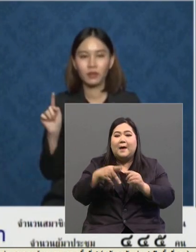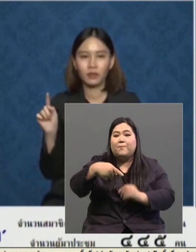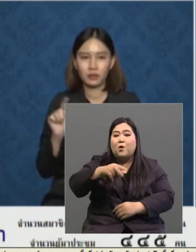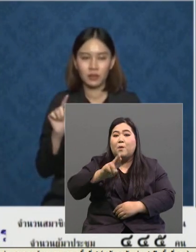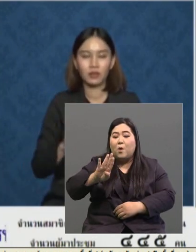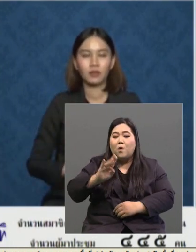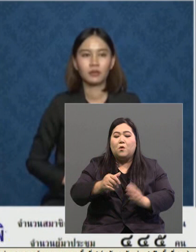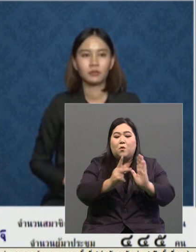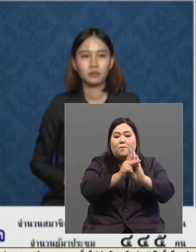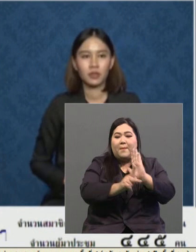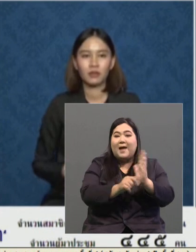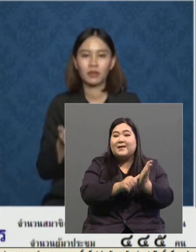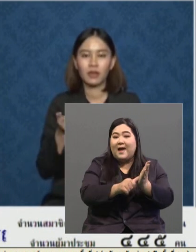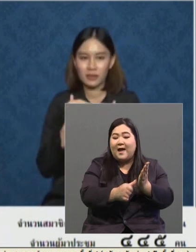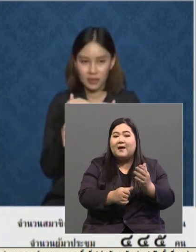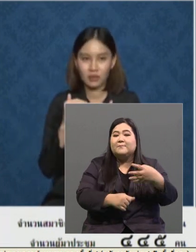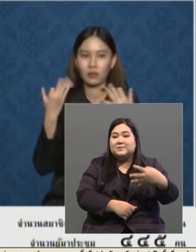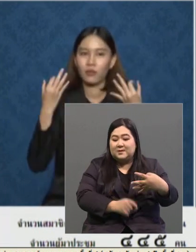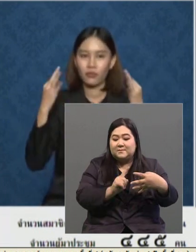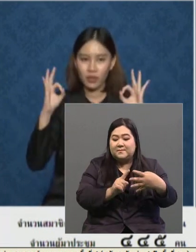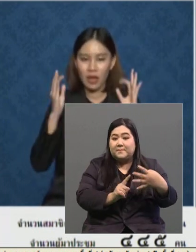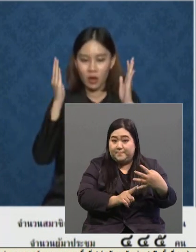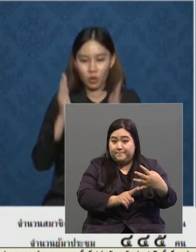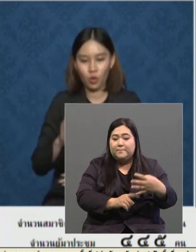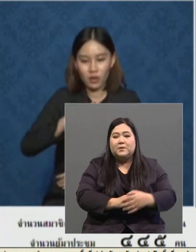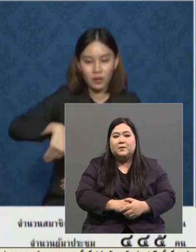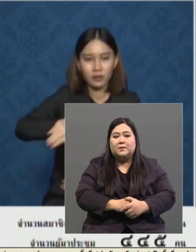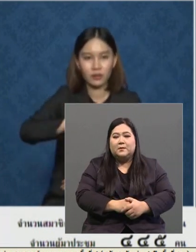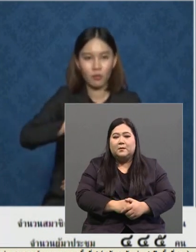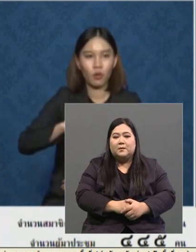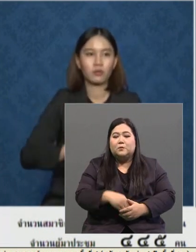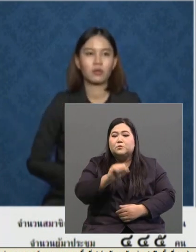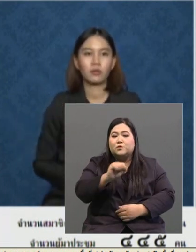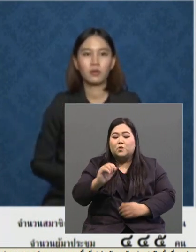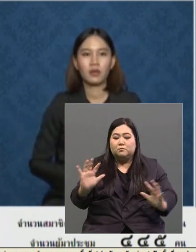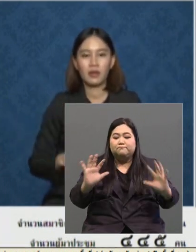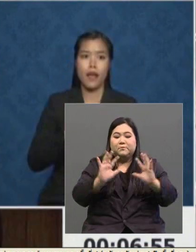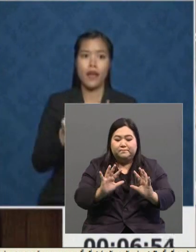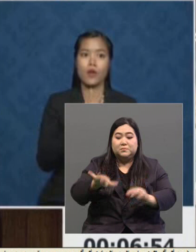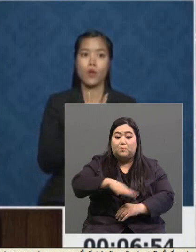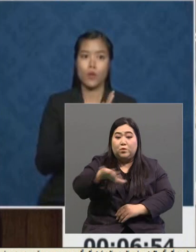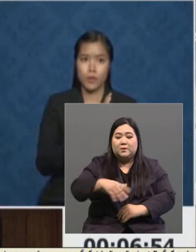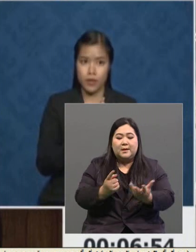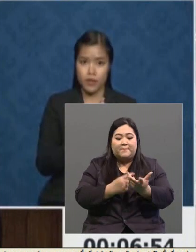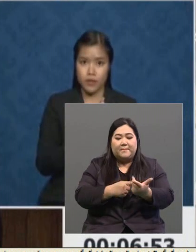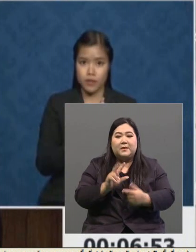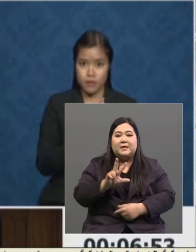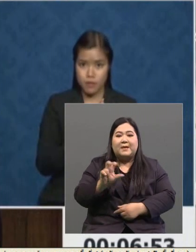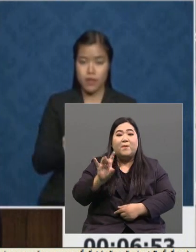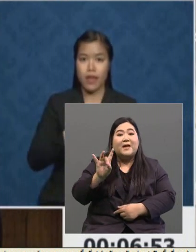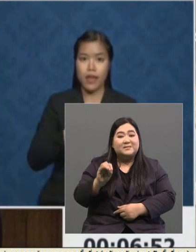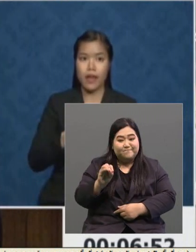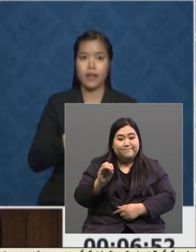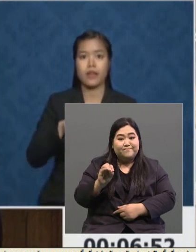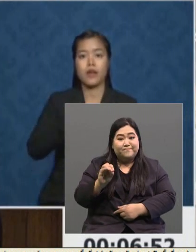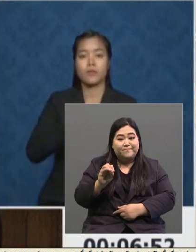หมายแพทแท่งและพาณิชย์ทั้งหมด 4ฉบับสำหรับการลงมตินะครับจำนวนผู้ที่ลงมติคือ 380